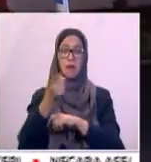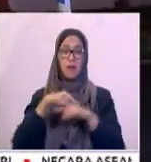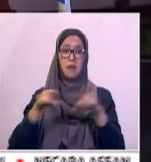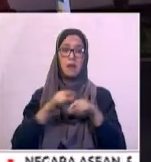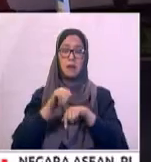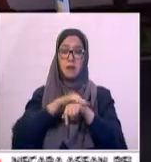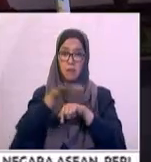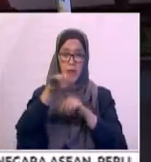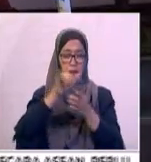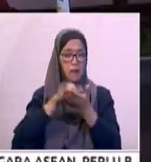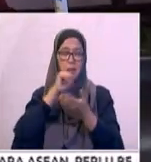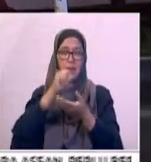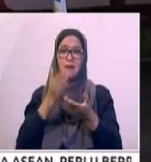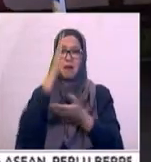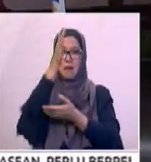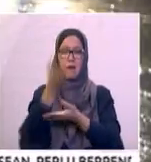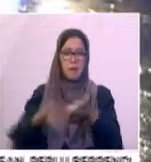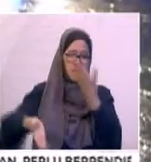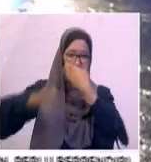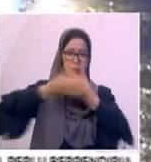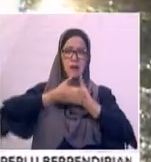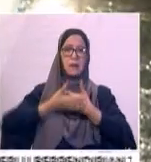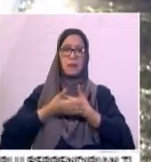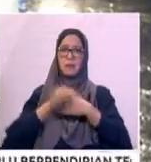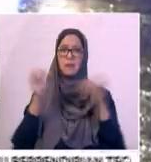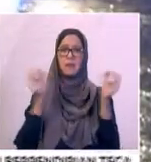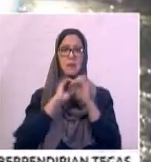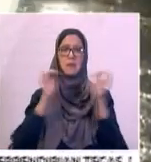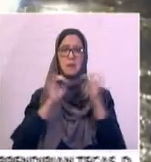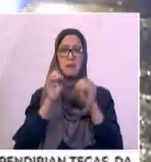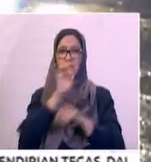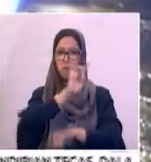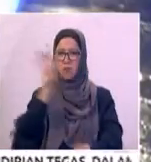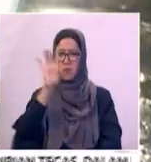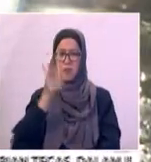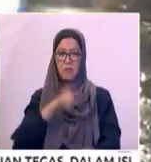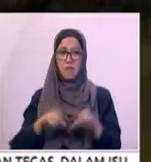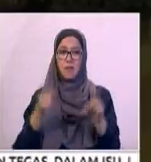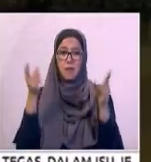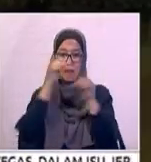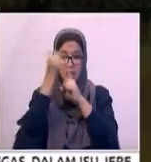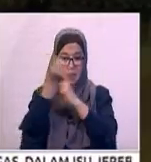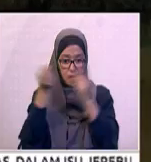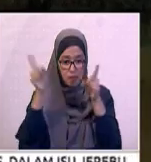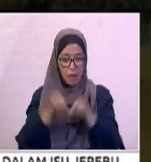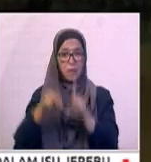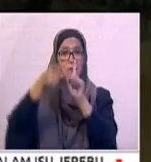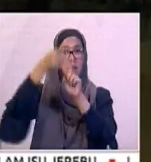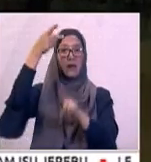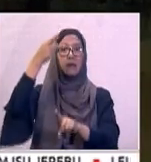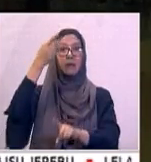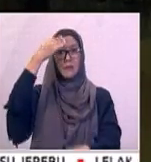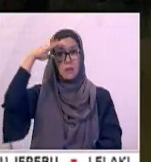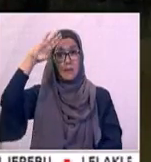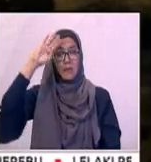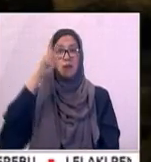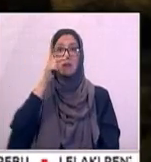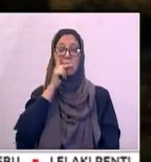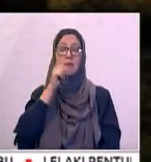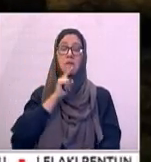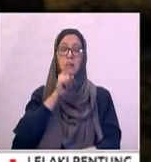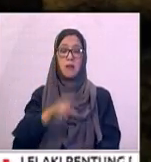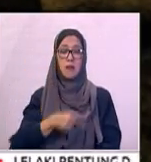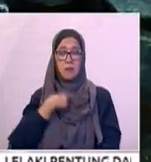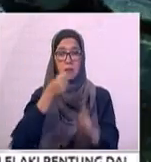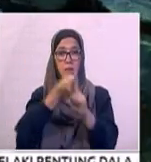dijangka tidak akan kembali. Keadaan ribut dan hujan lebat yang melanda Pulau Pinang, Perlis dan Kedah bagaimanapun memberi impak